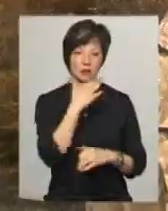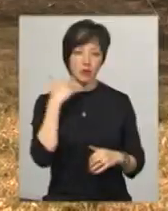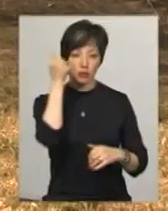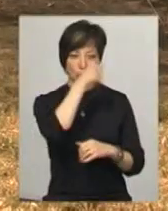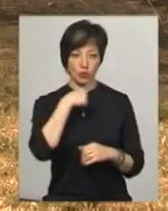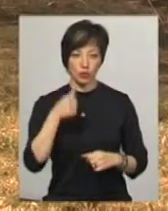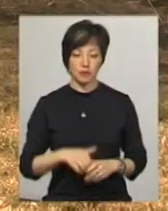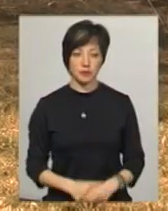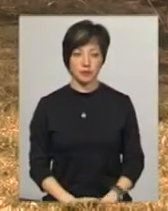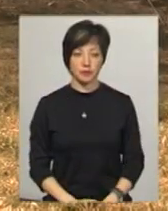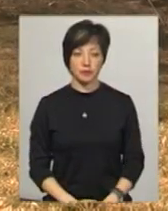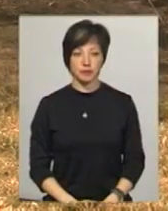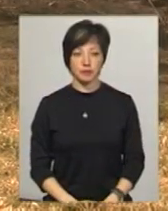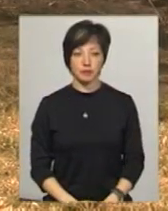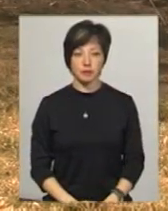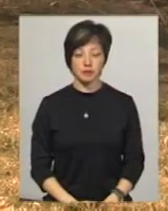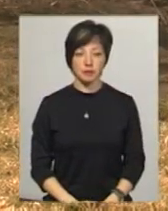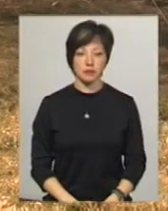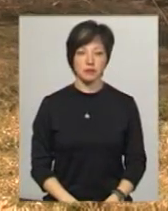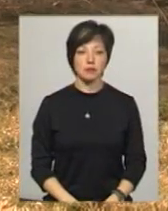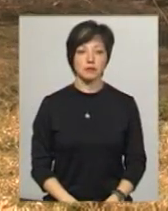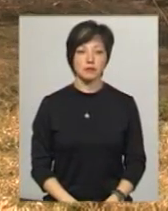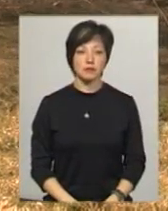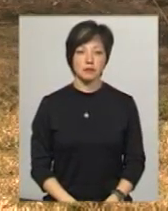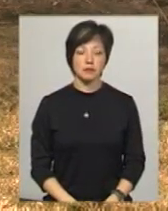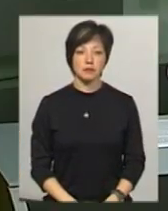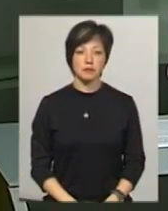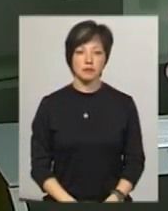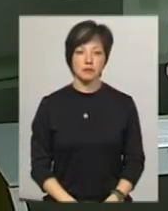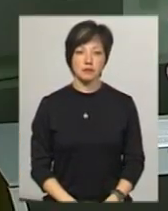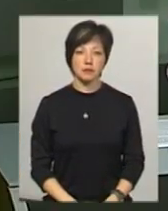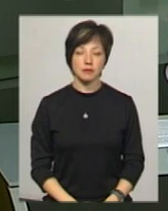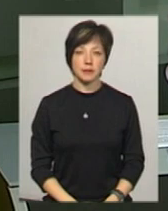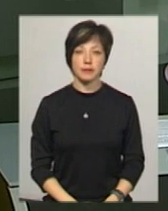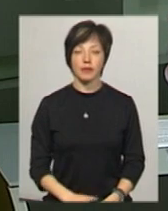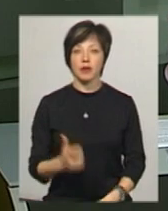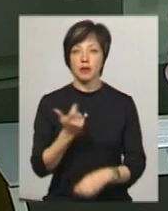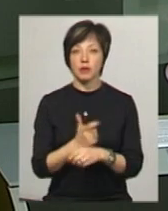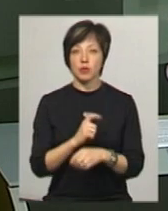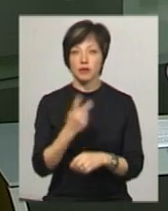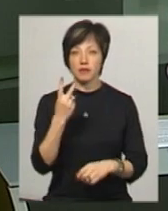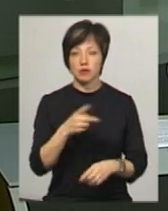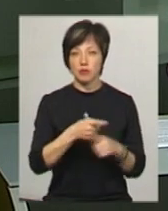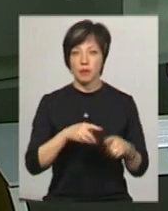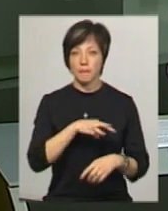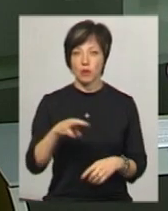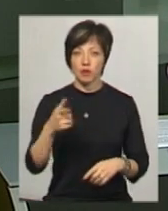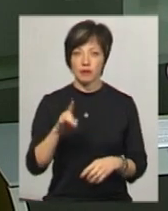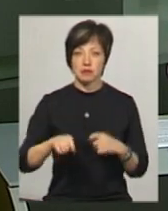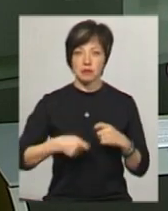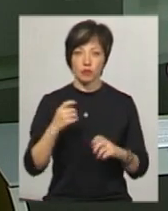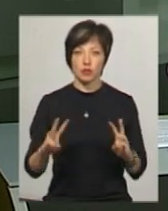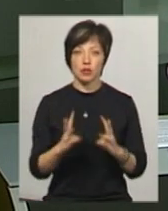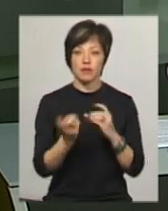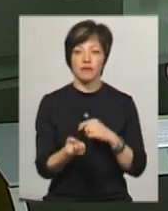років. Леся Боровець, Віктор Кривий. Новини Поділля Центр. Понад 2,5 мільйони гривень – такі збитки від пожеж,